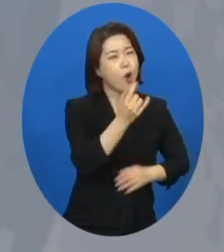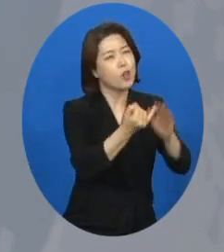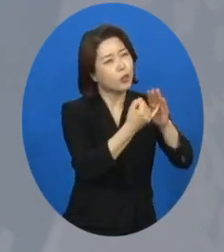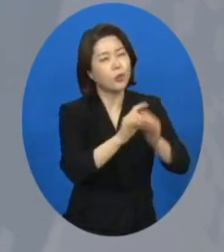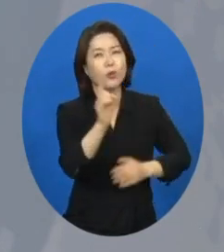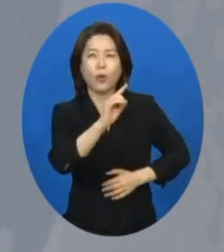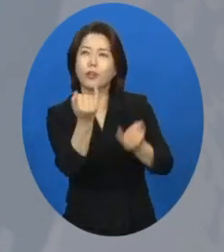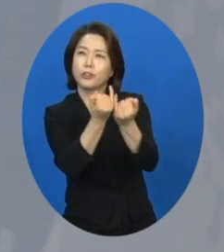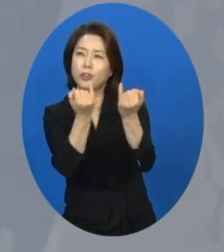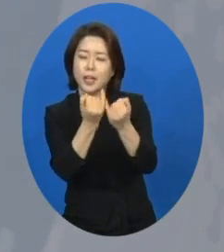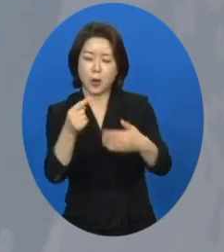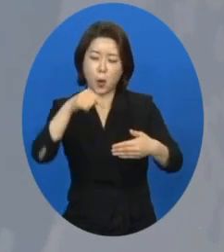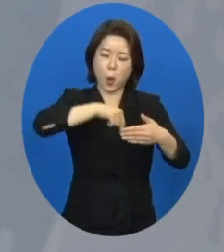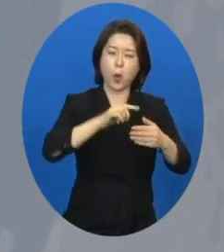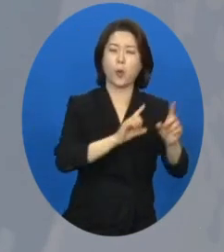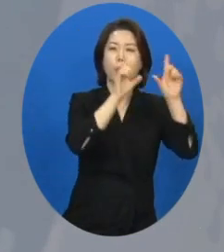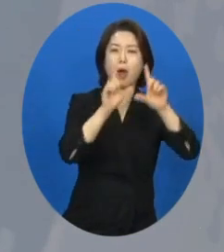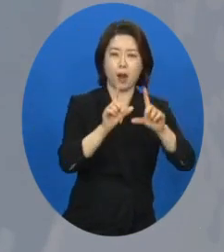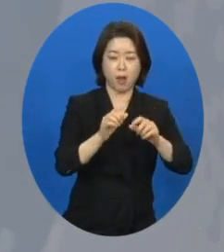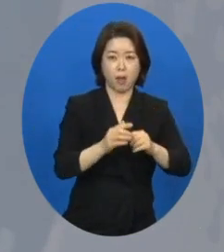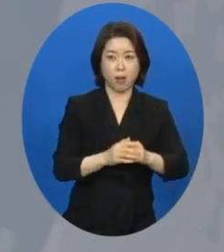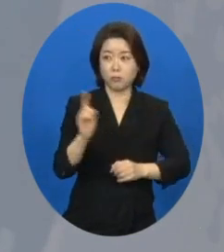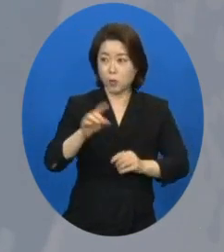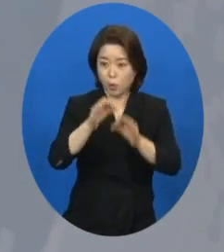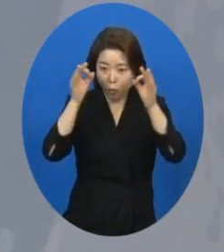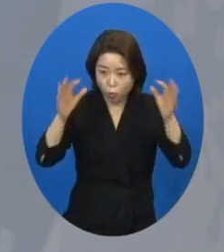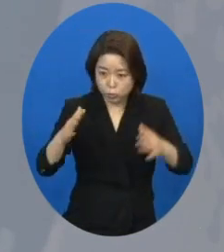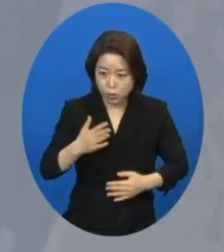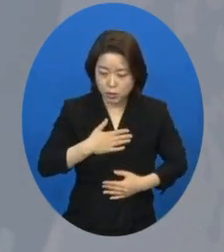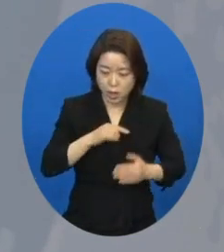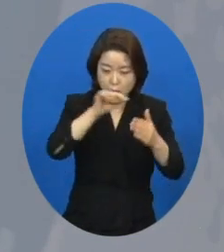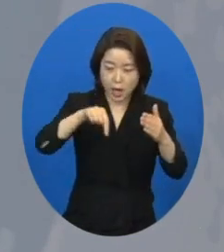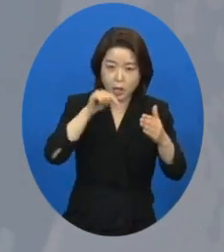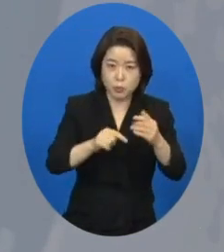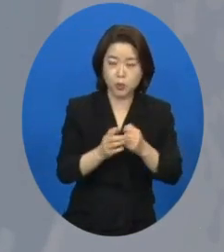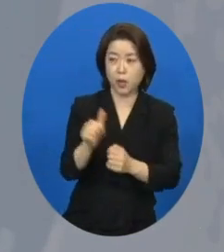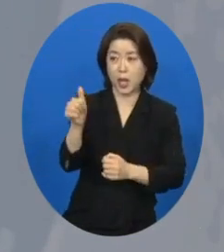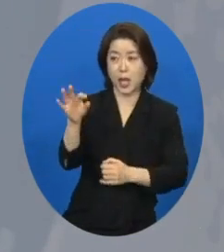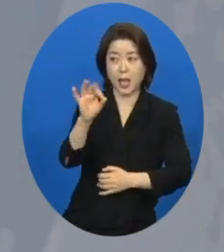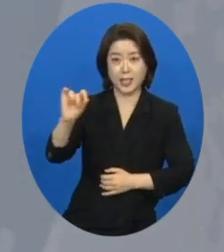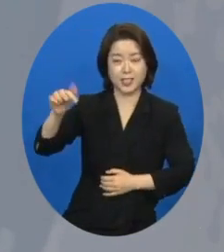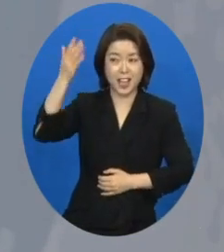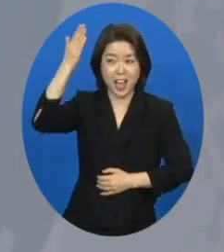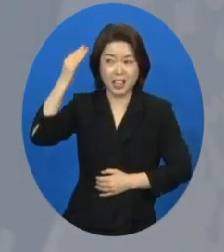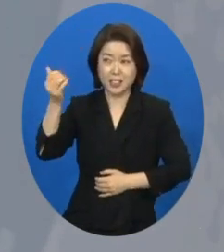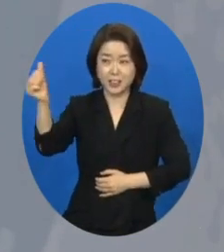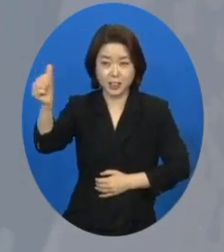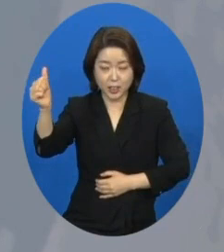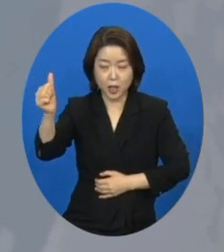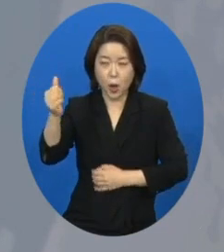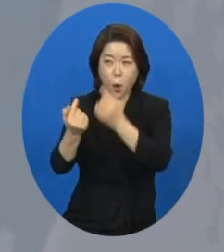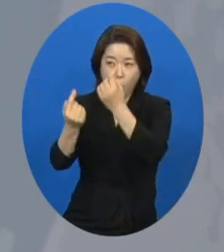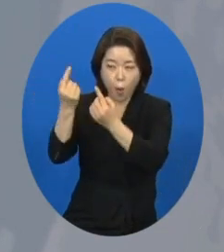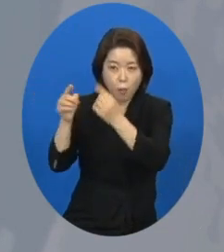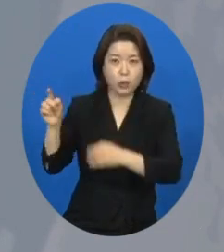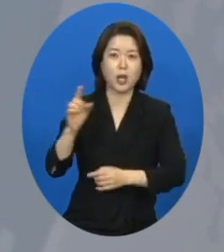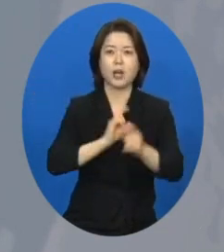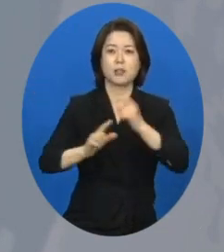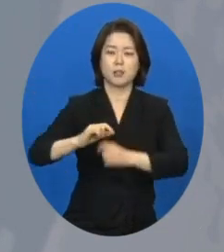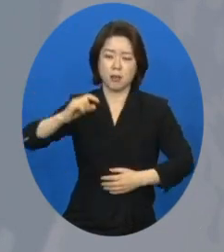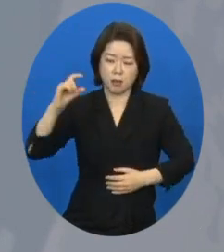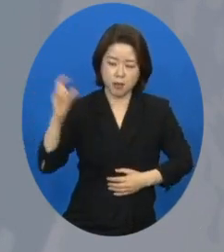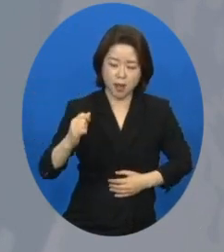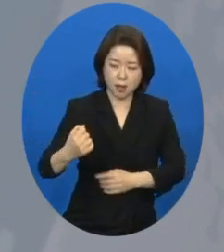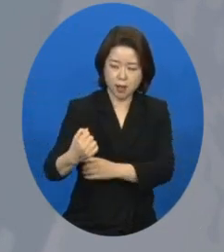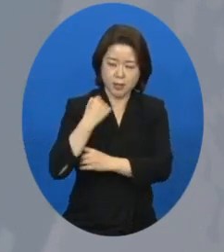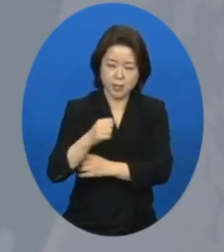살곤 했다. 그러던 어느 순간인가 내 가슴 속에는 헤이지의 가슴에 살던 카루소보다 더 강한 힘찬